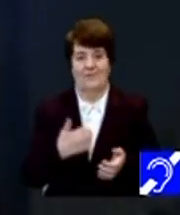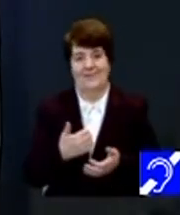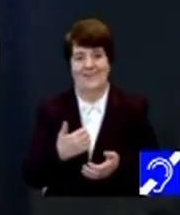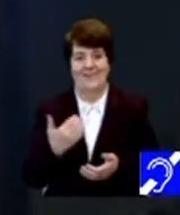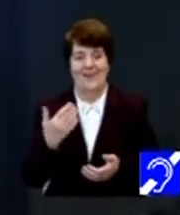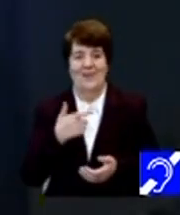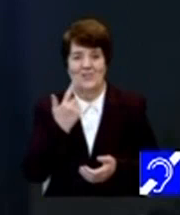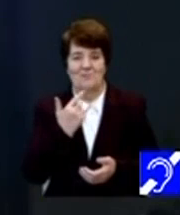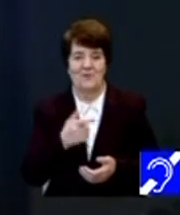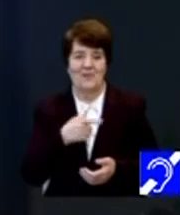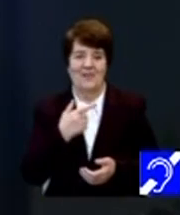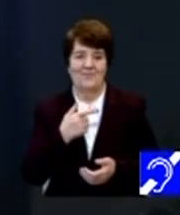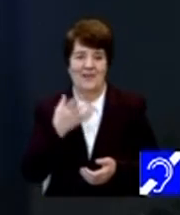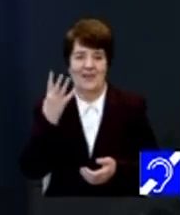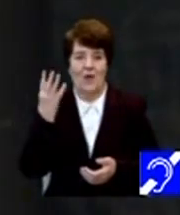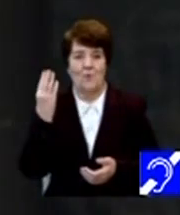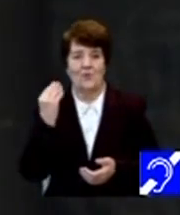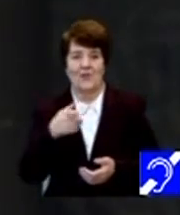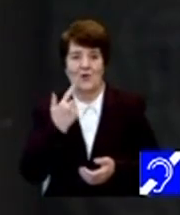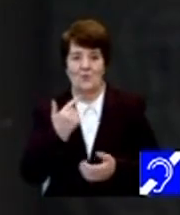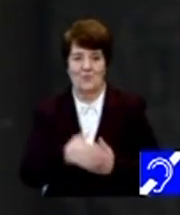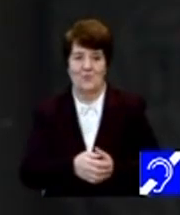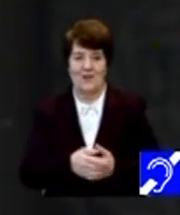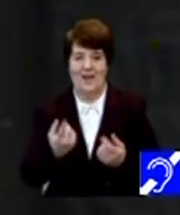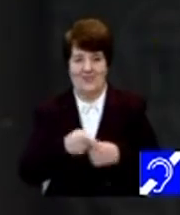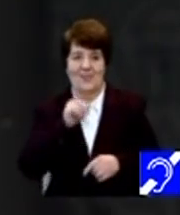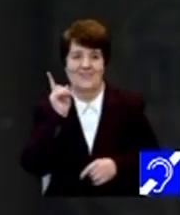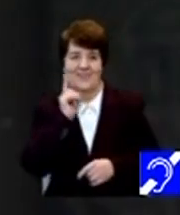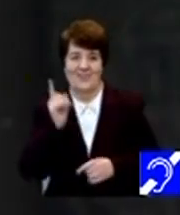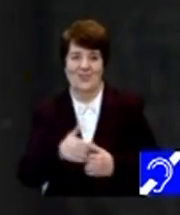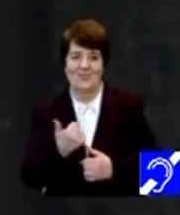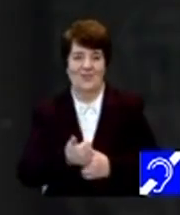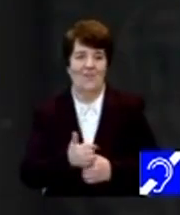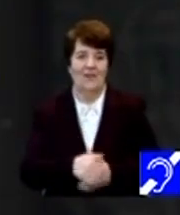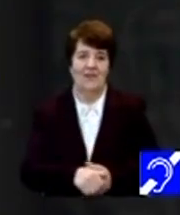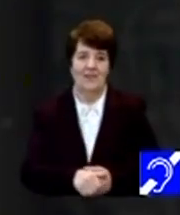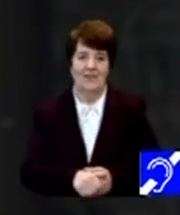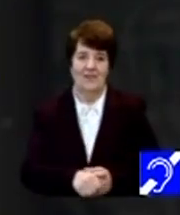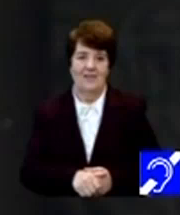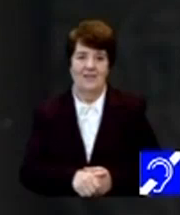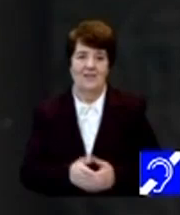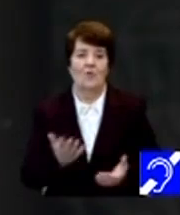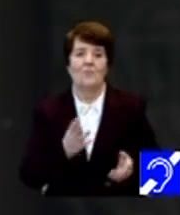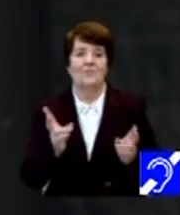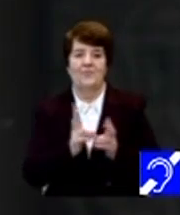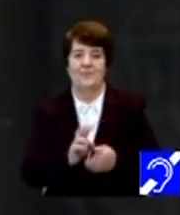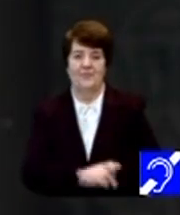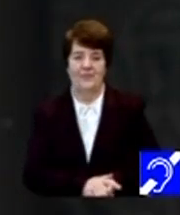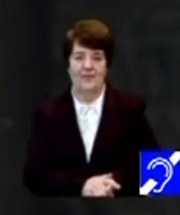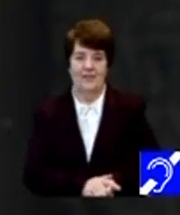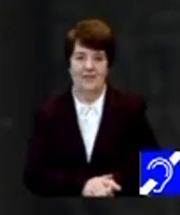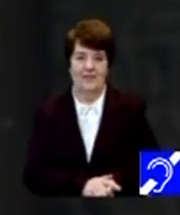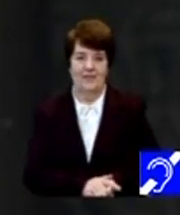nouă moldovenilor, spunem foarte repede la vârstă, destul de fragedă, cum s-ar spune. Cu ce provocare te-ai ciocnit